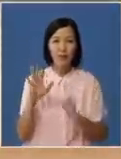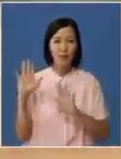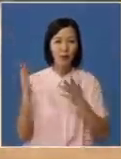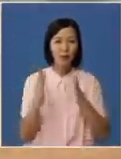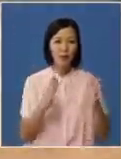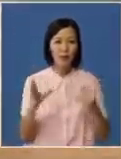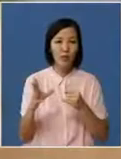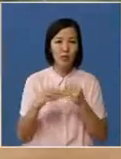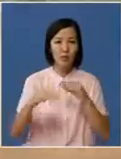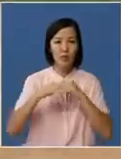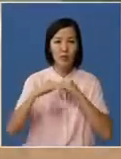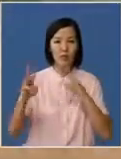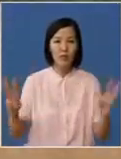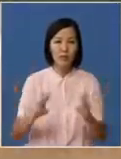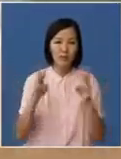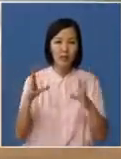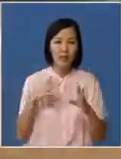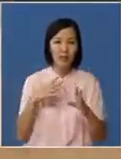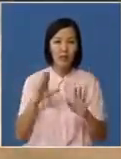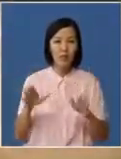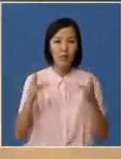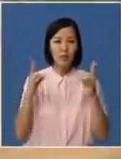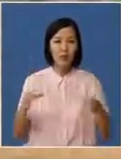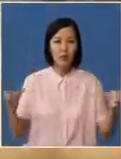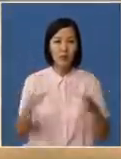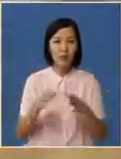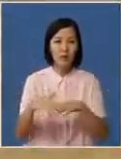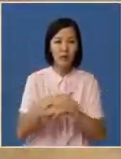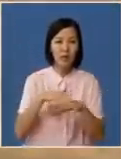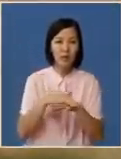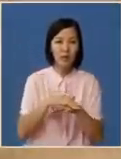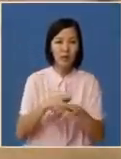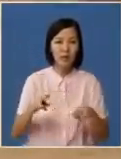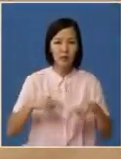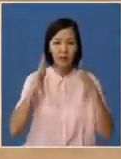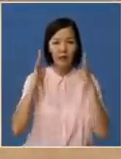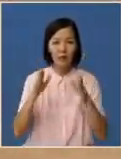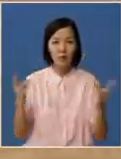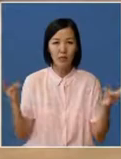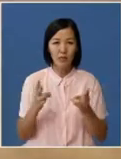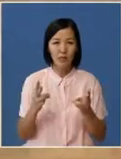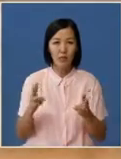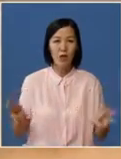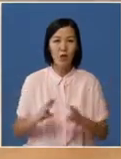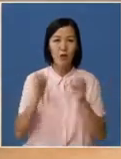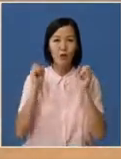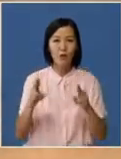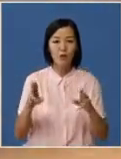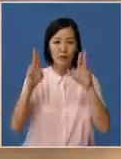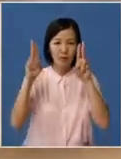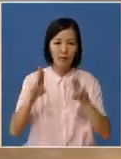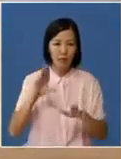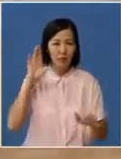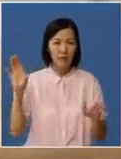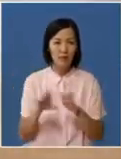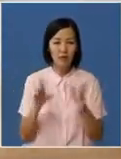және дала өрті тіркеліпті. Сол себепті төтенше жағдайлар департаментінің мамандары халықты барынша сақ болуға, сондай-ақ өрт